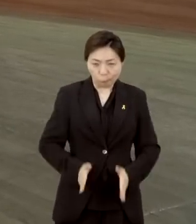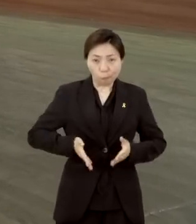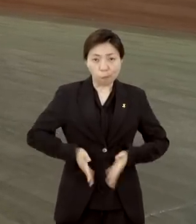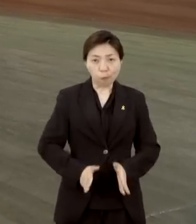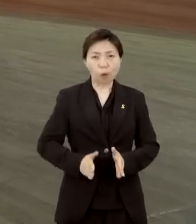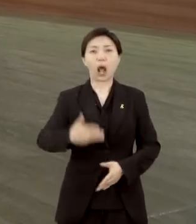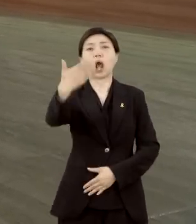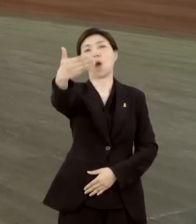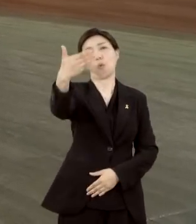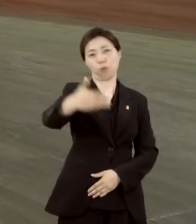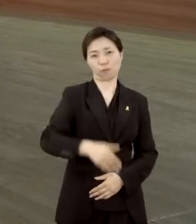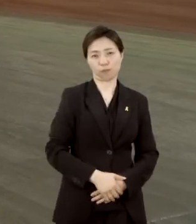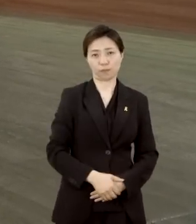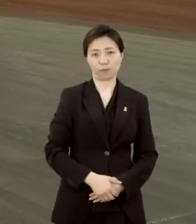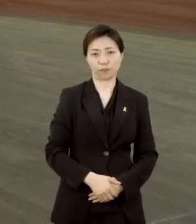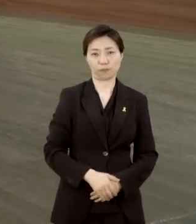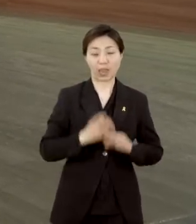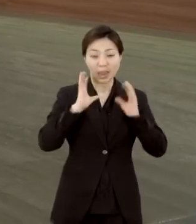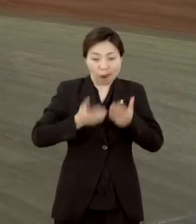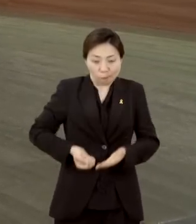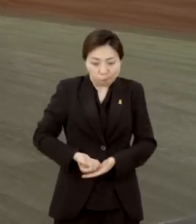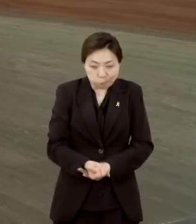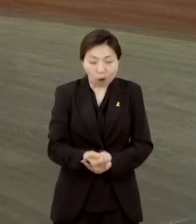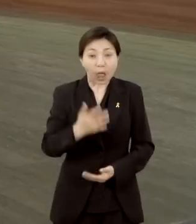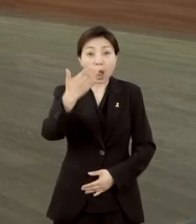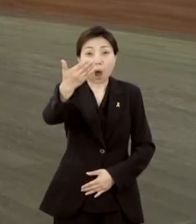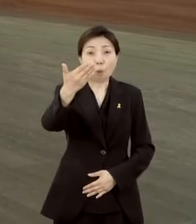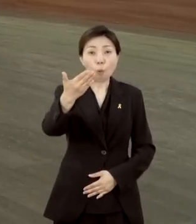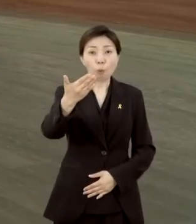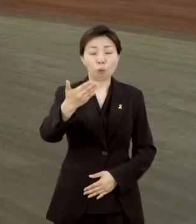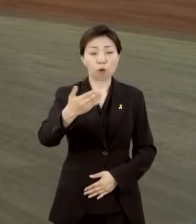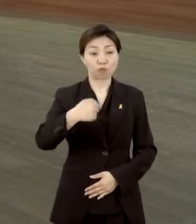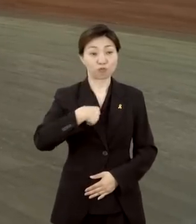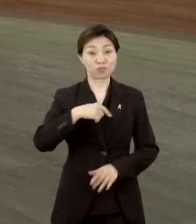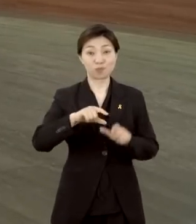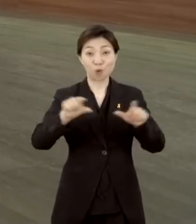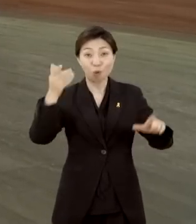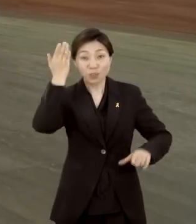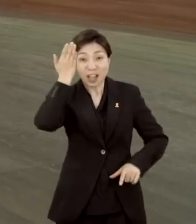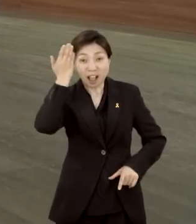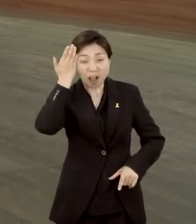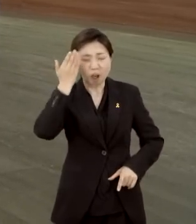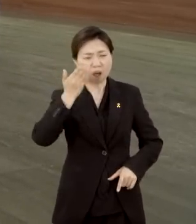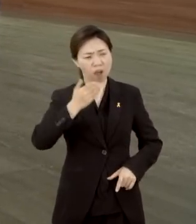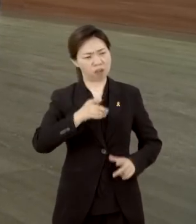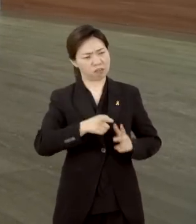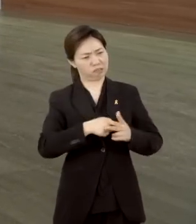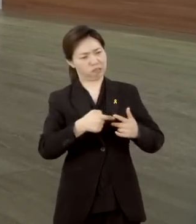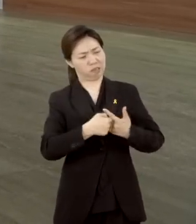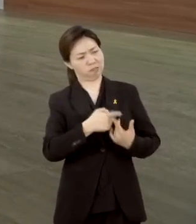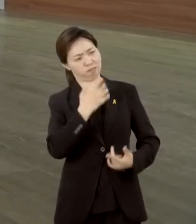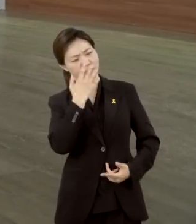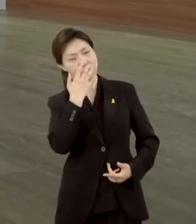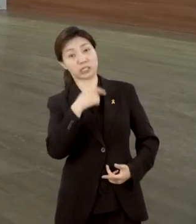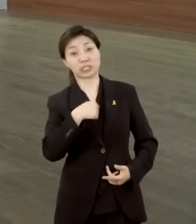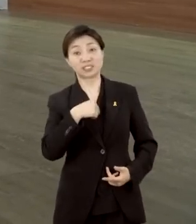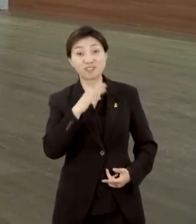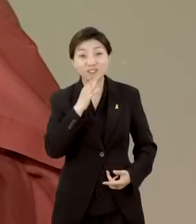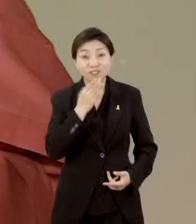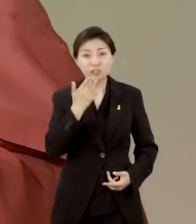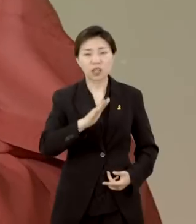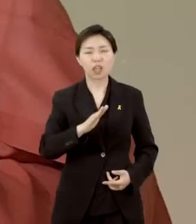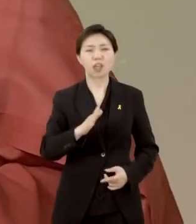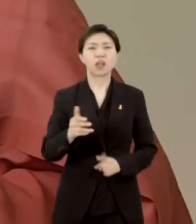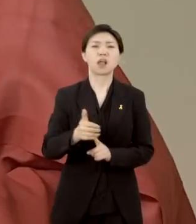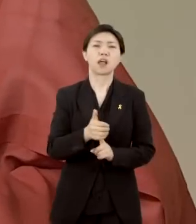9명의 아이를 낳았답니다 그러니까 뭐 우리 상식으로는 도저히 이해가 안 되는 일이지만 그냥